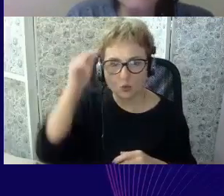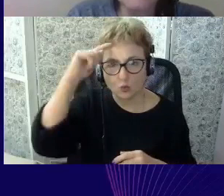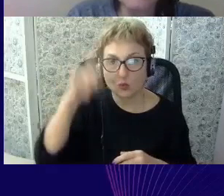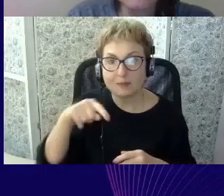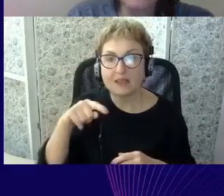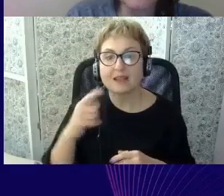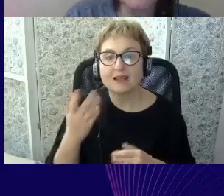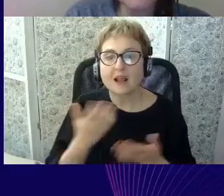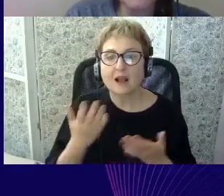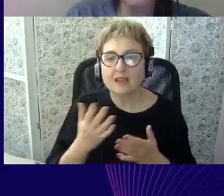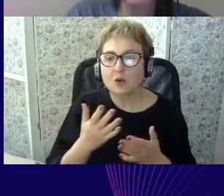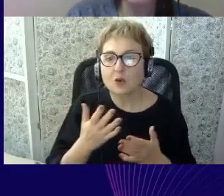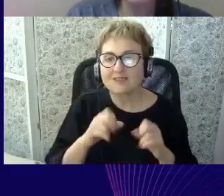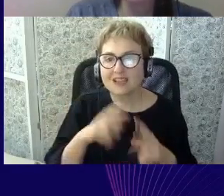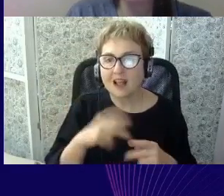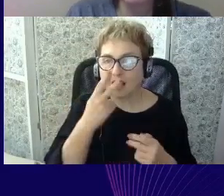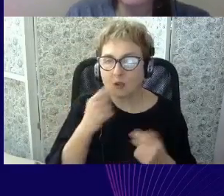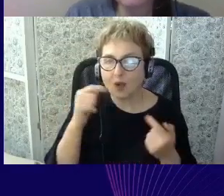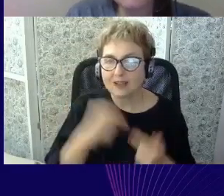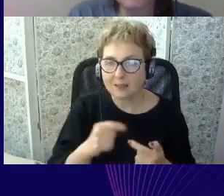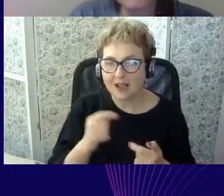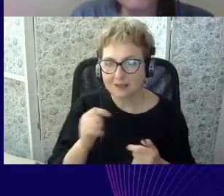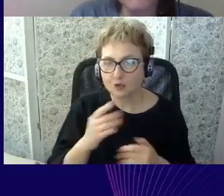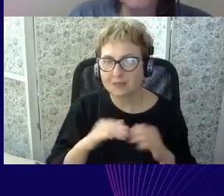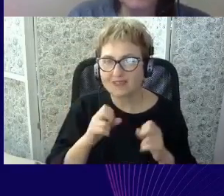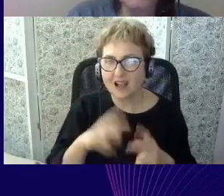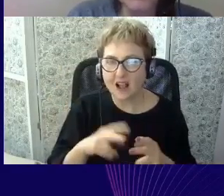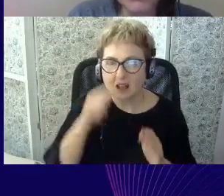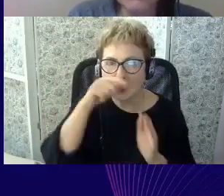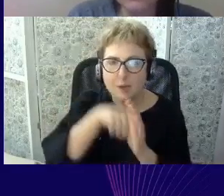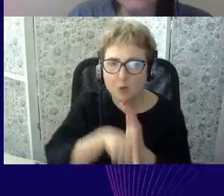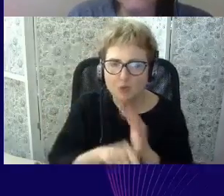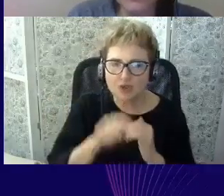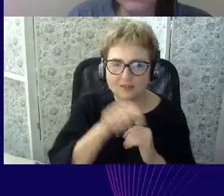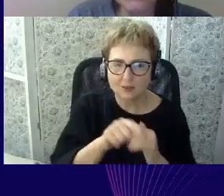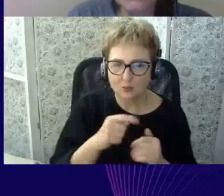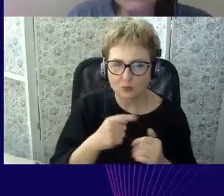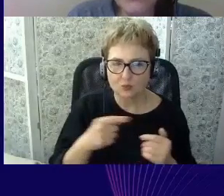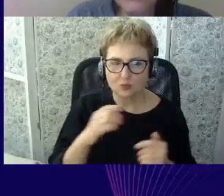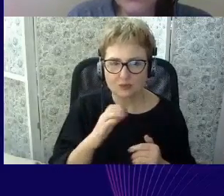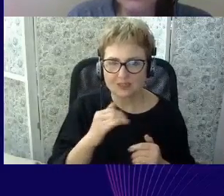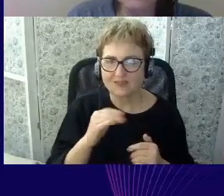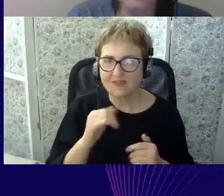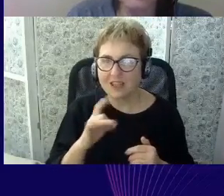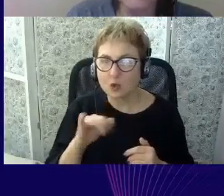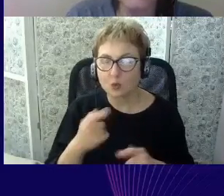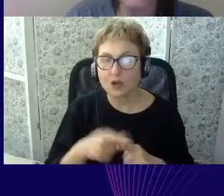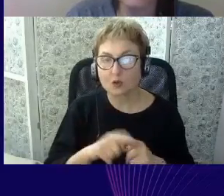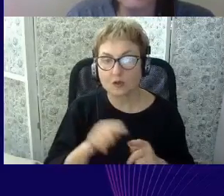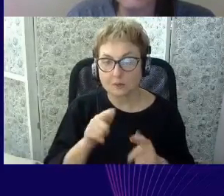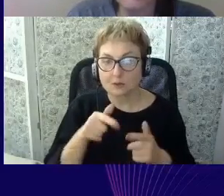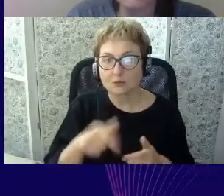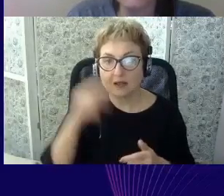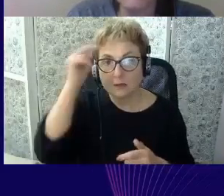на некую профессиональную адаптацию или, я бы сказала, профессиональное погружение в ту сферу, в которую поступает